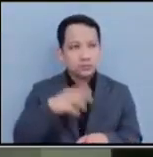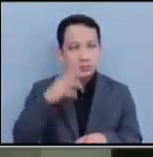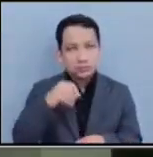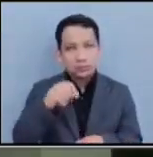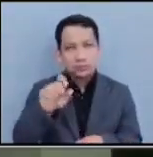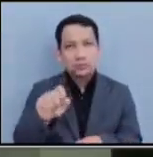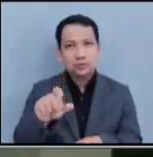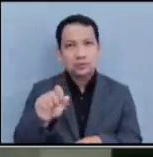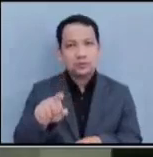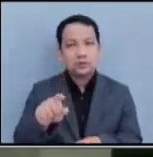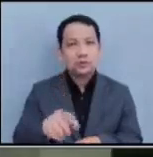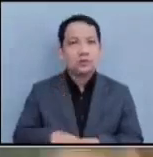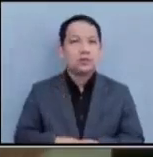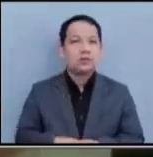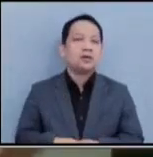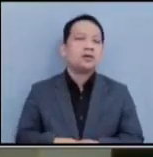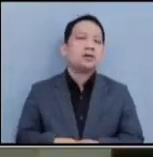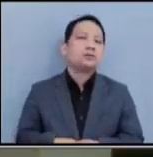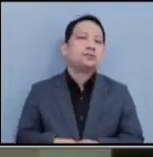gulang. Lumalabas sa investigasyon namin,